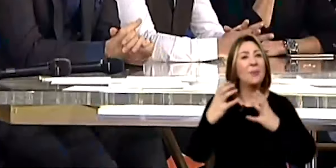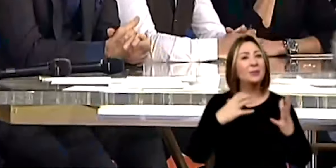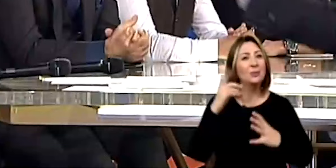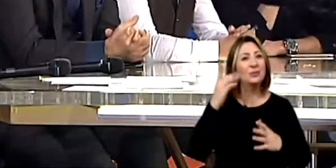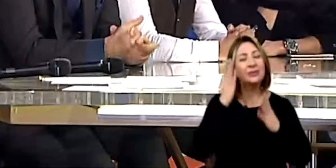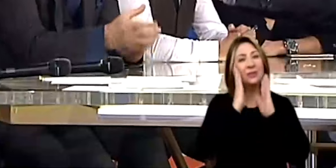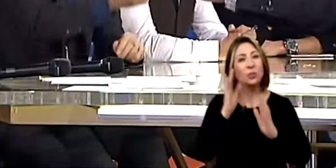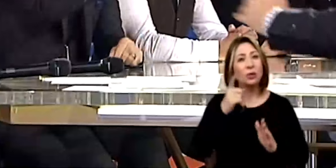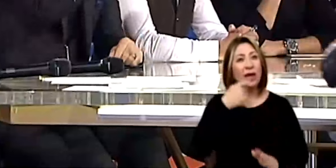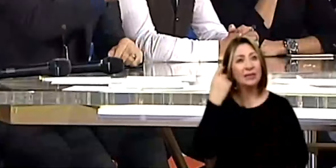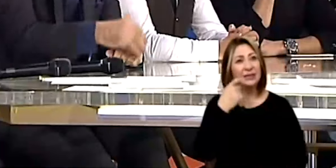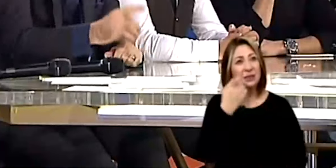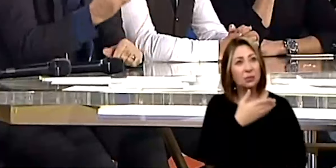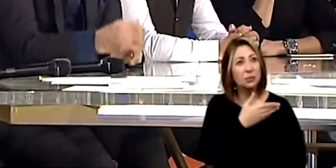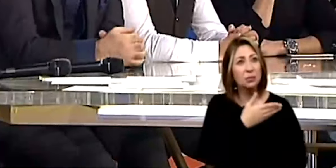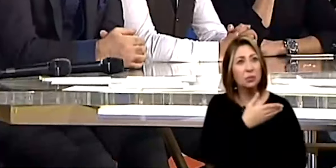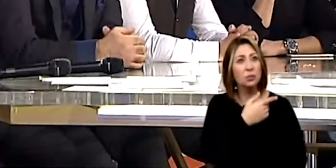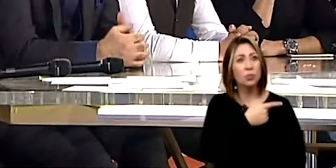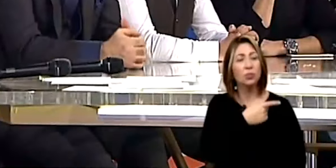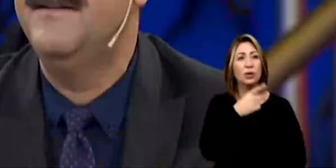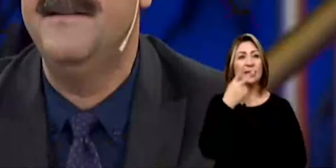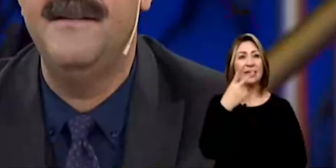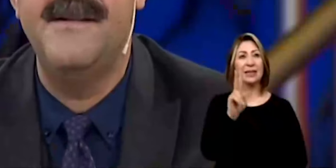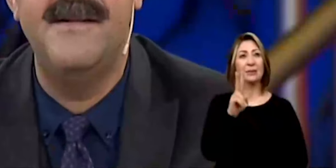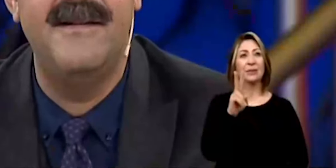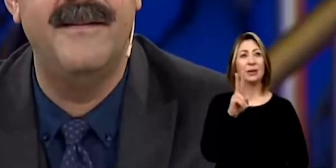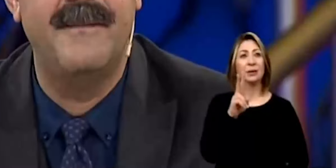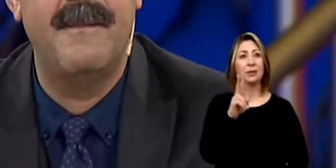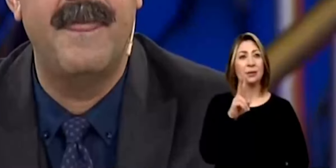olsunlar. Ama bu da eski galiba. Bu klip de 2000...